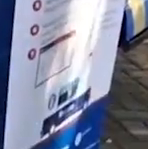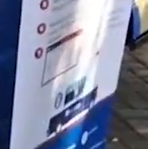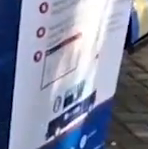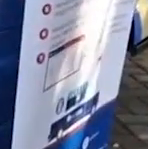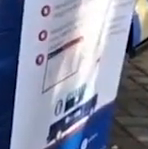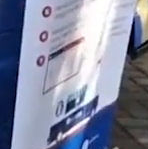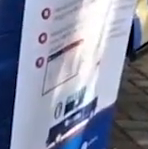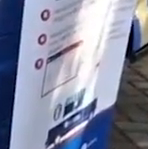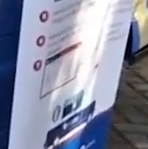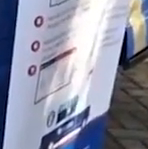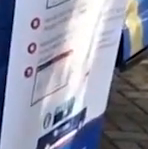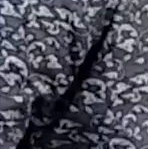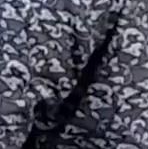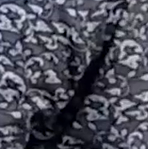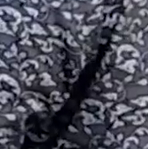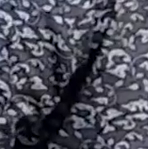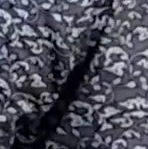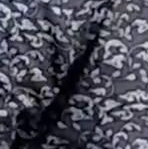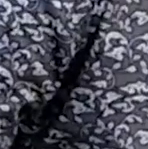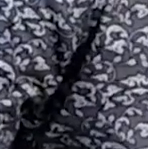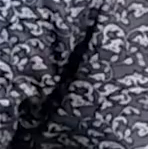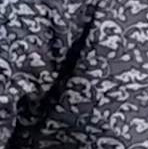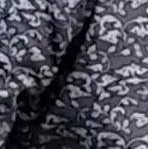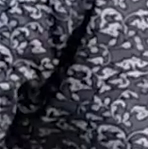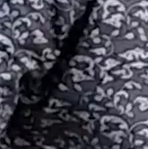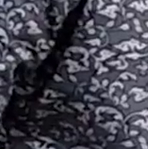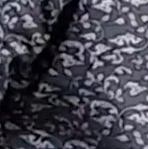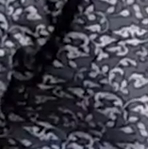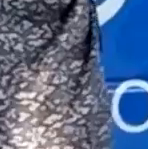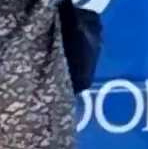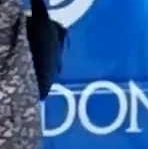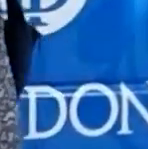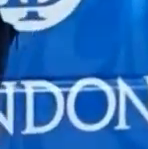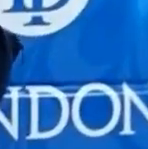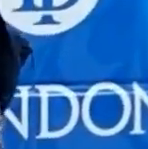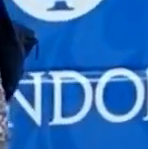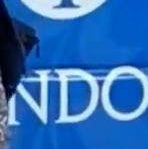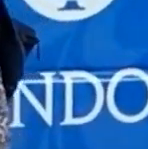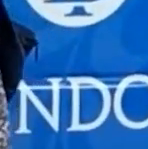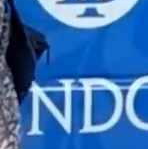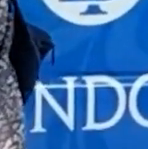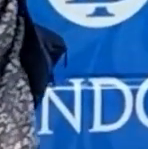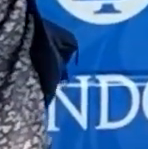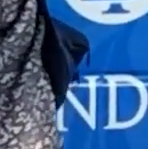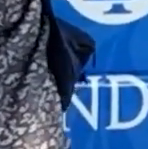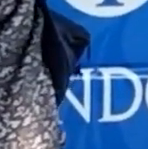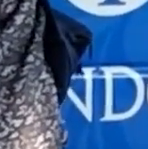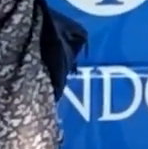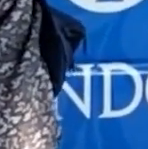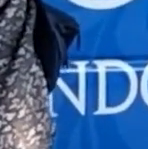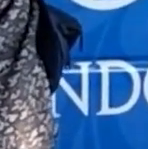warga hanya mendapat uang Rupiah kertas te 2022 senilai 1 juta rupiah terdiri dari 7 pecahan